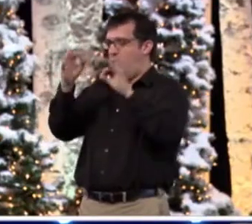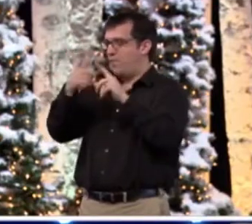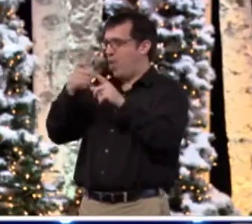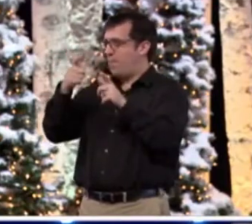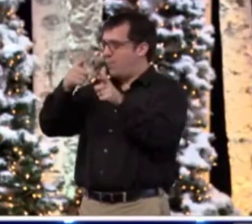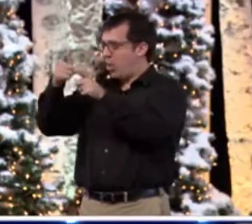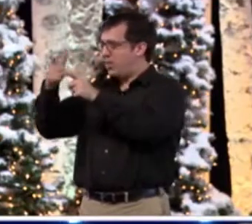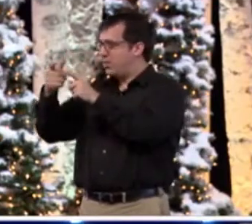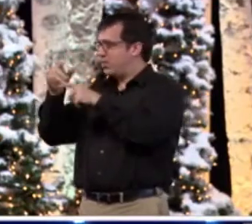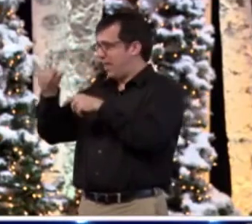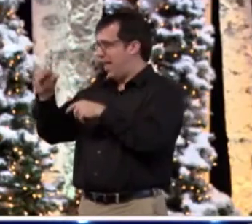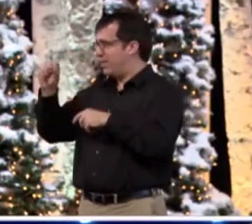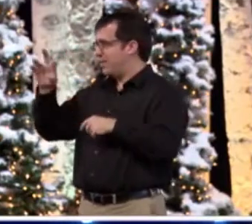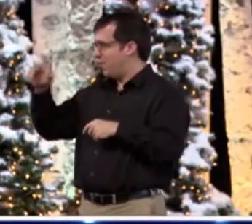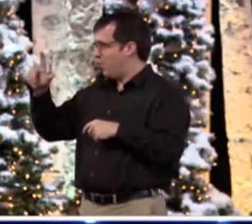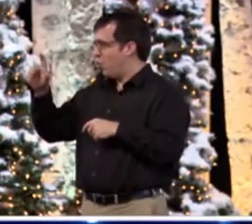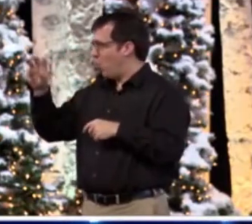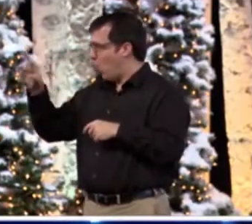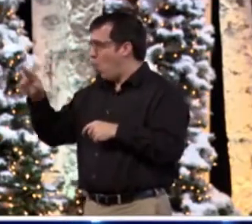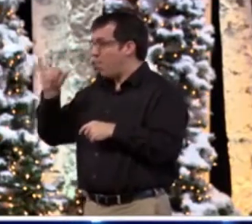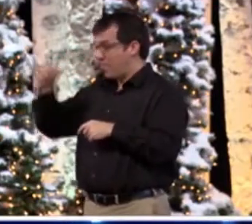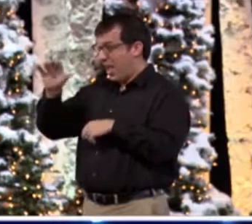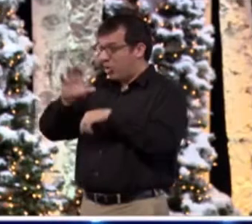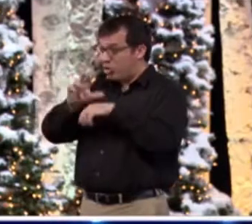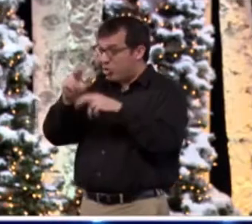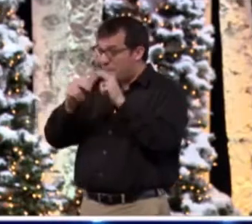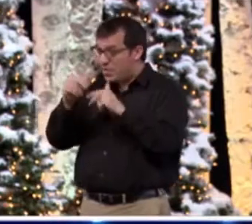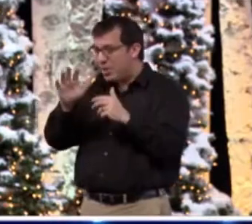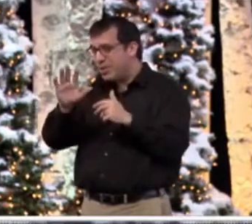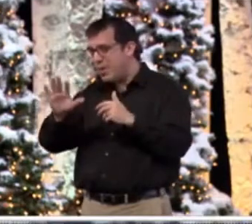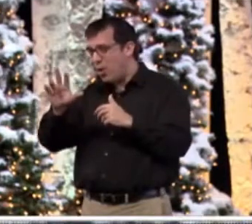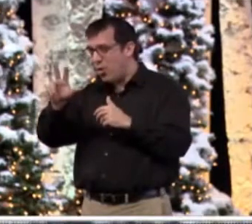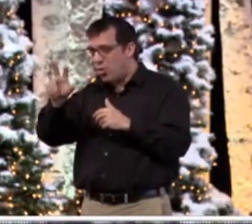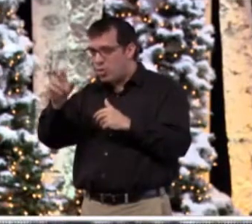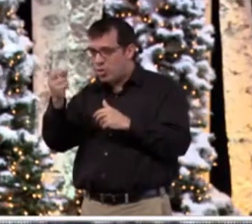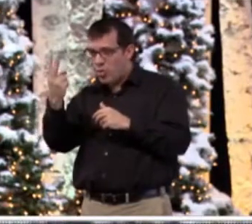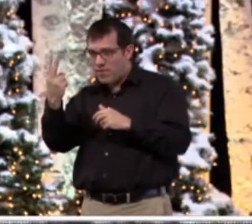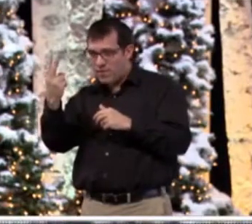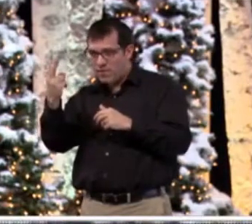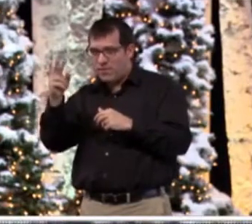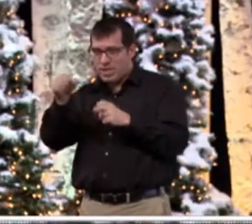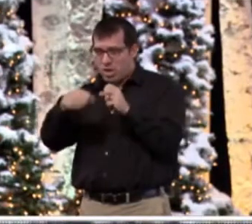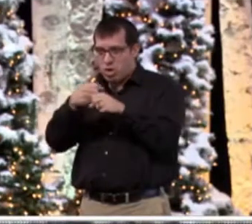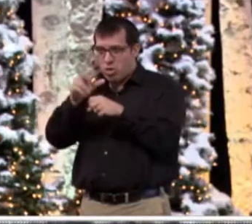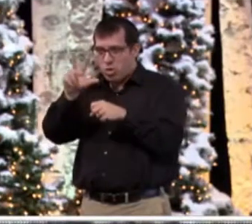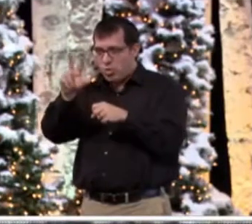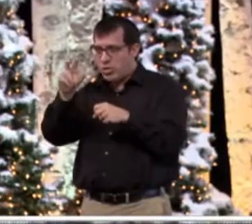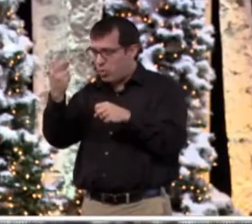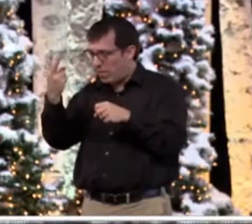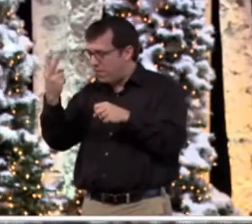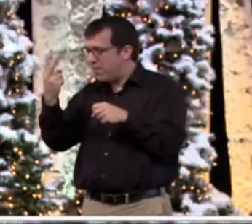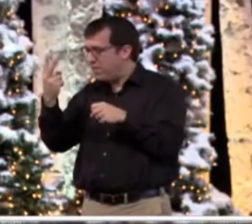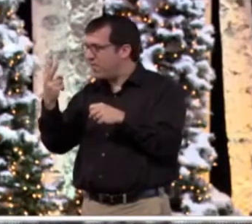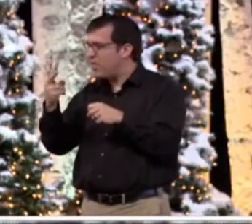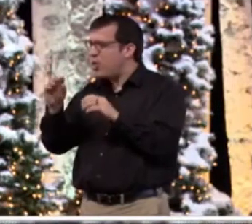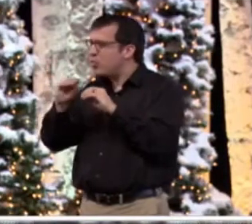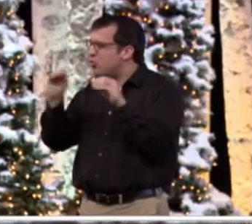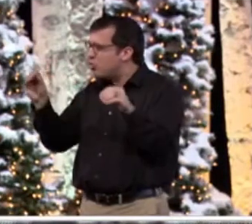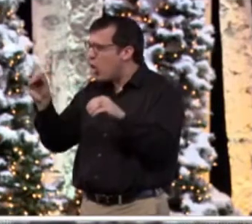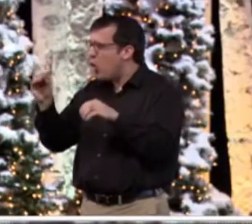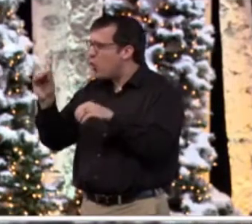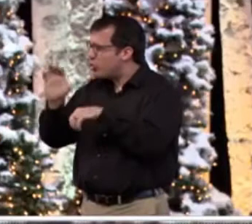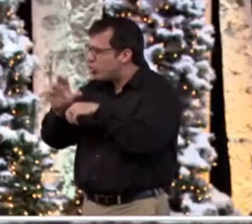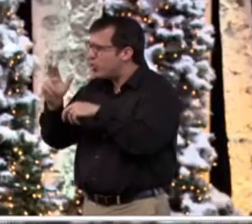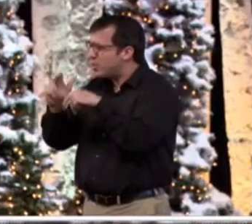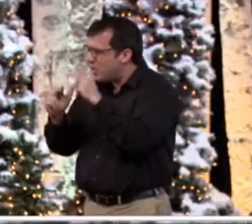चर्च सन् 312 बनाइएको थियो। मण्डली सुरु भएको 300 कुनै पनि मण्डली भवन थिएन।